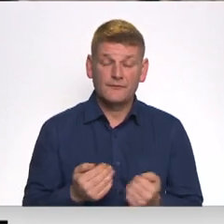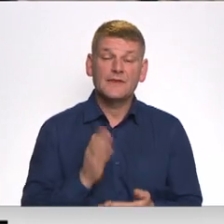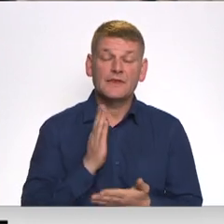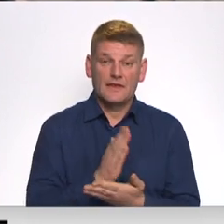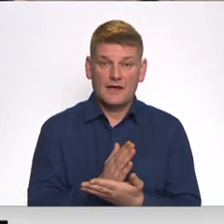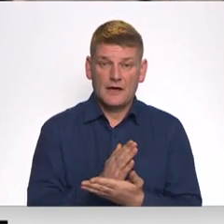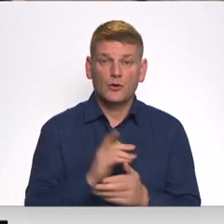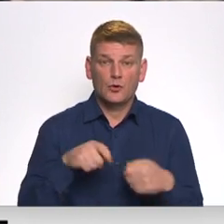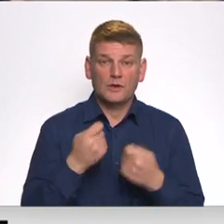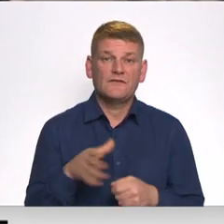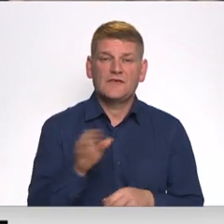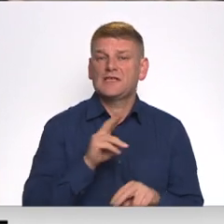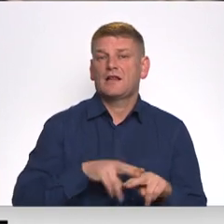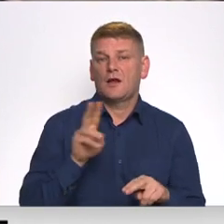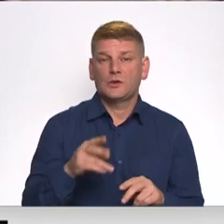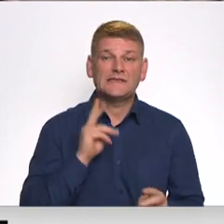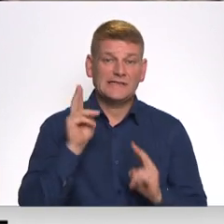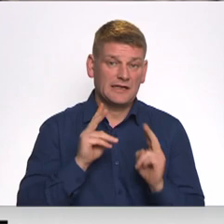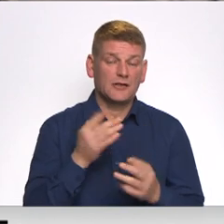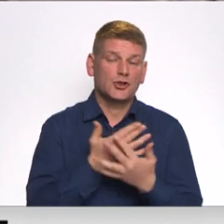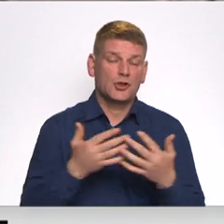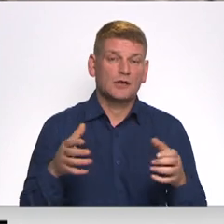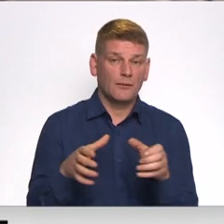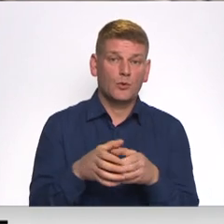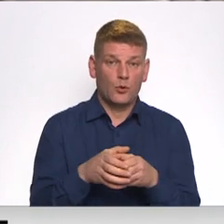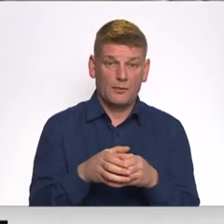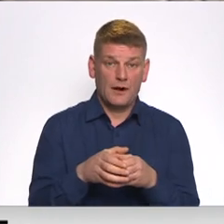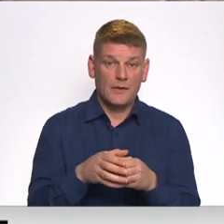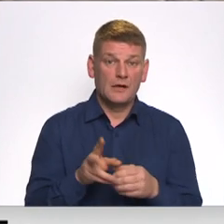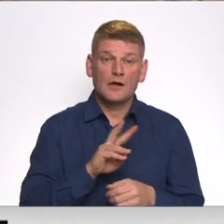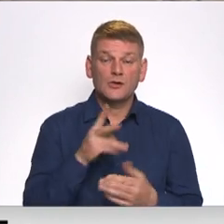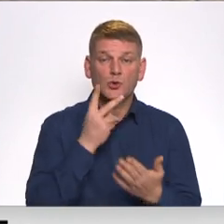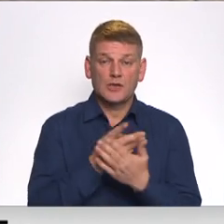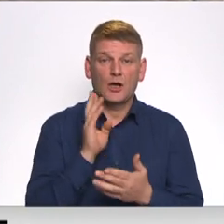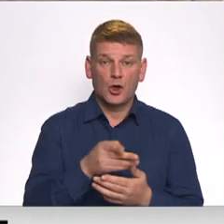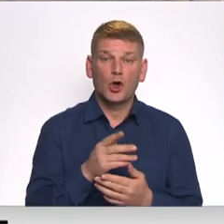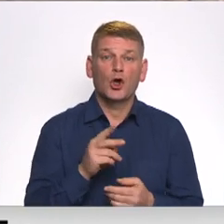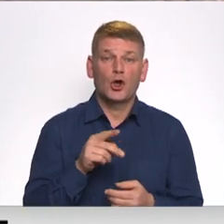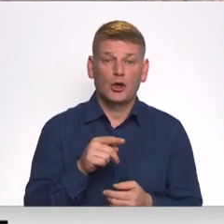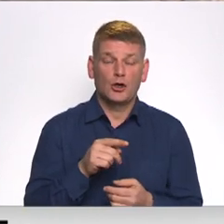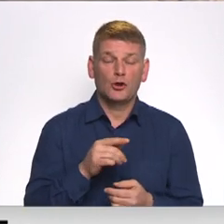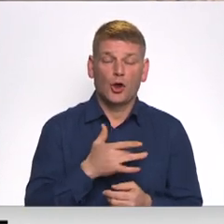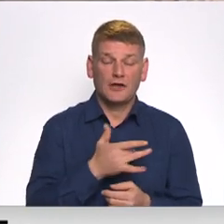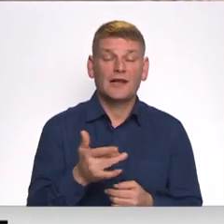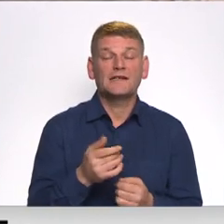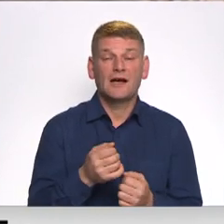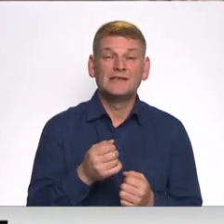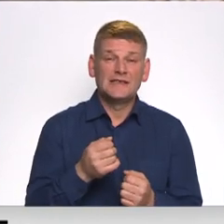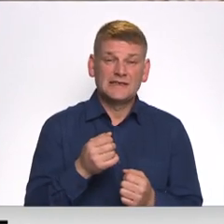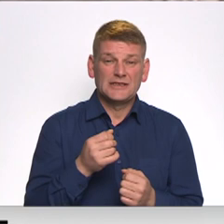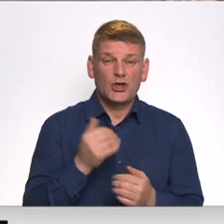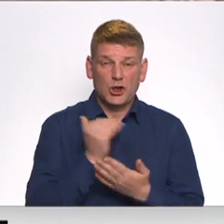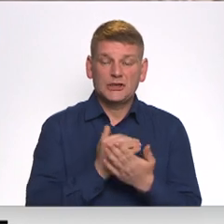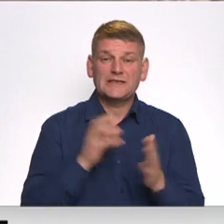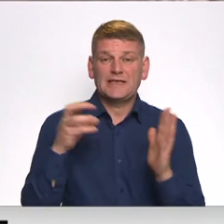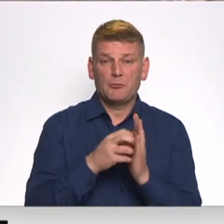tiek dots visatļautības signāls dažādām grupām, kas uzskata, ka totalitārā režīma simbolu